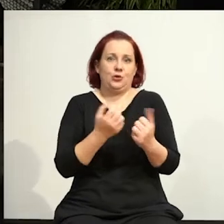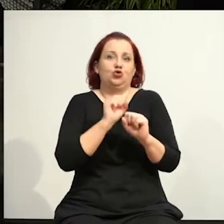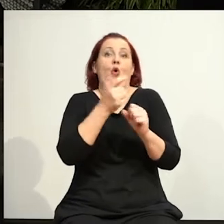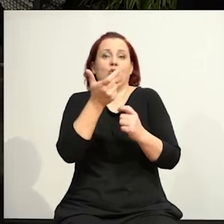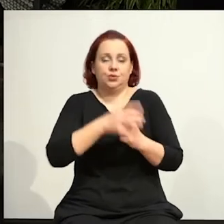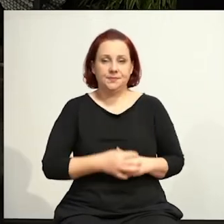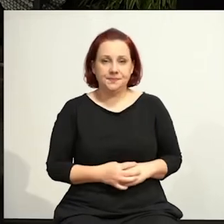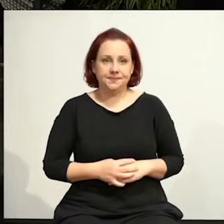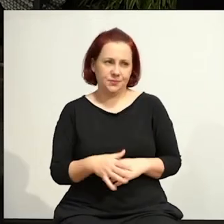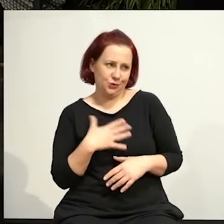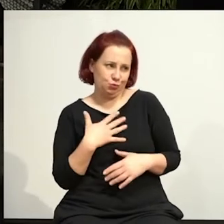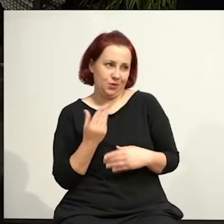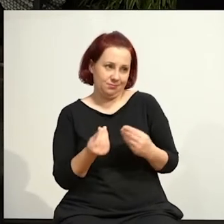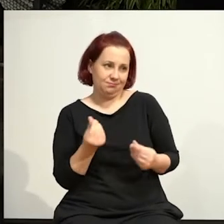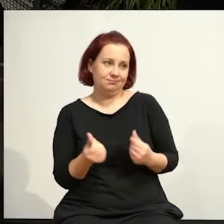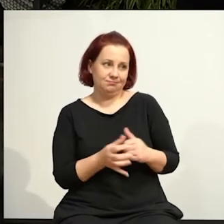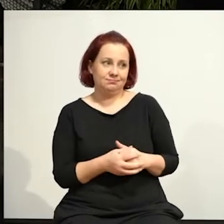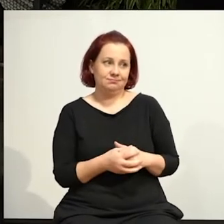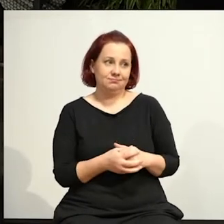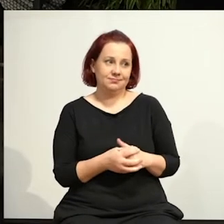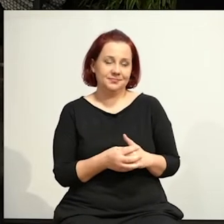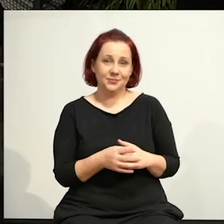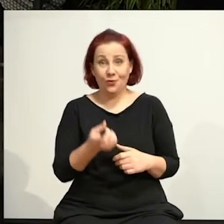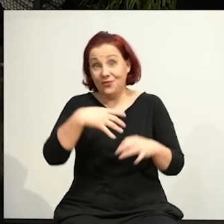tam wina trochę nasza.